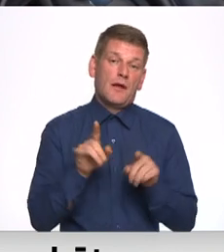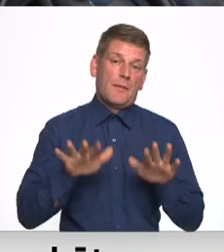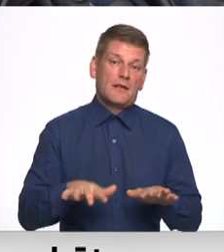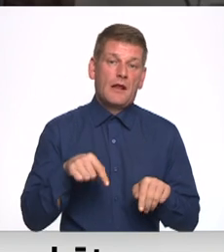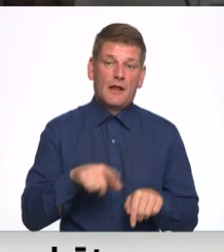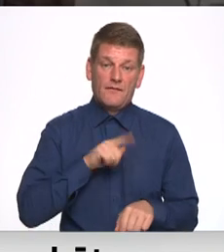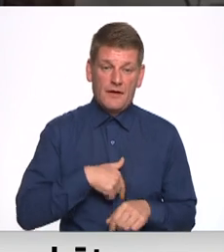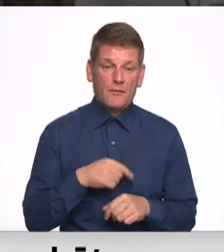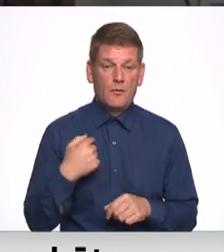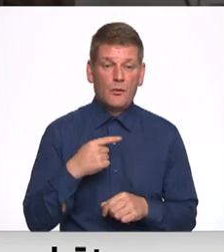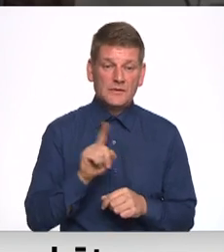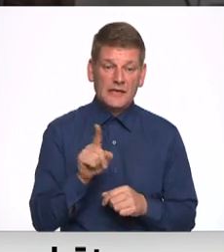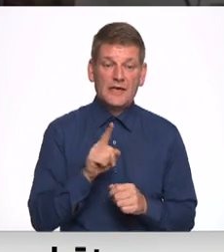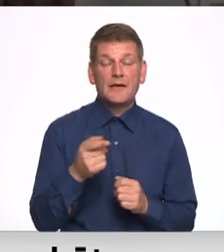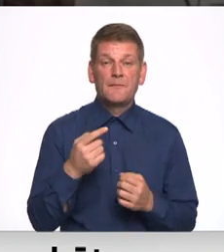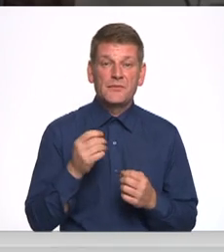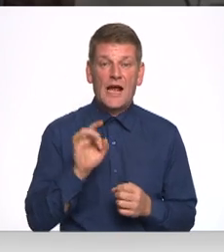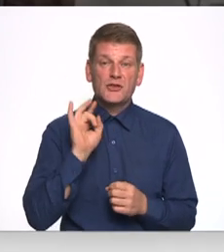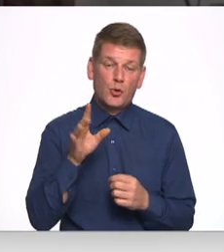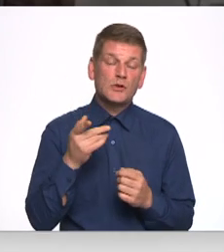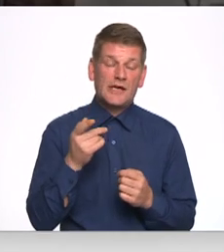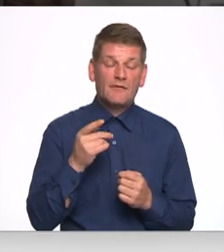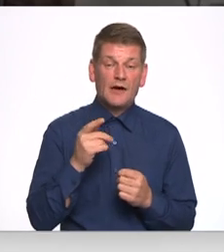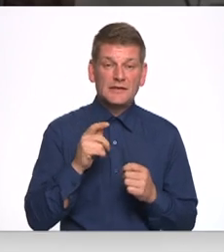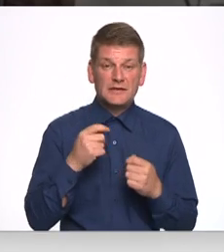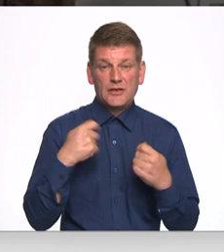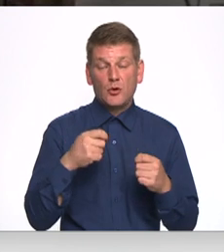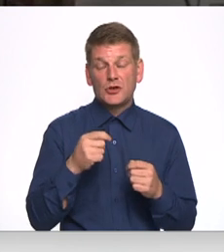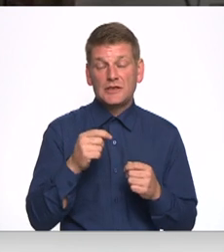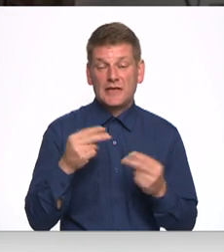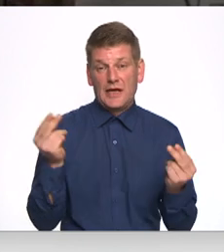Mums ir ekskluzīvās distribūcijas līgumi jau 6 Eiropas valstīs.